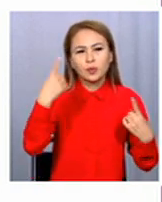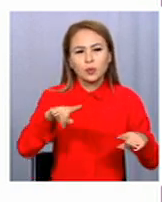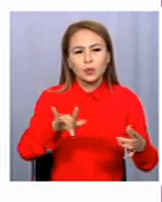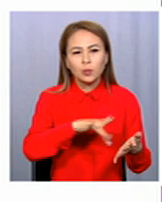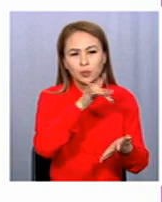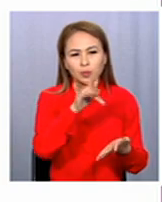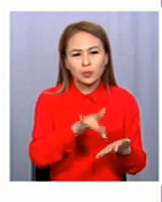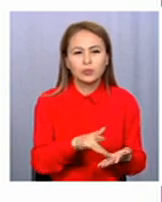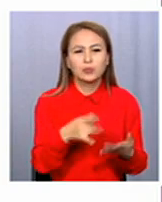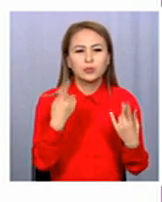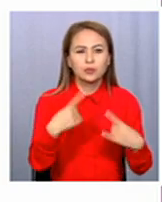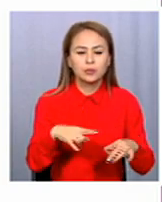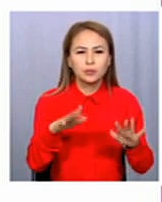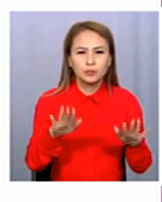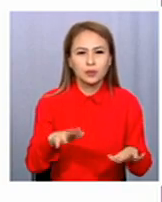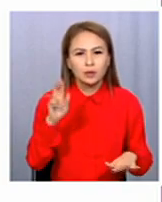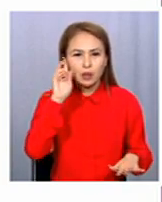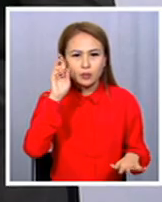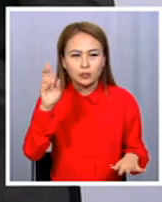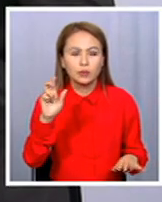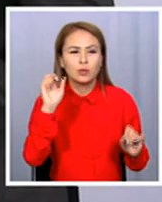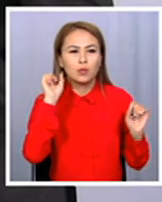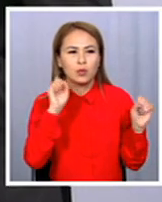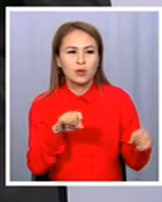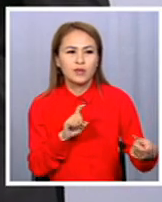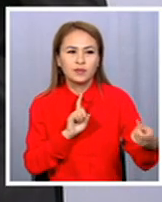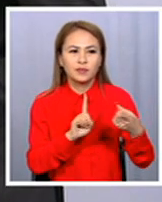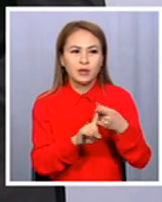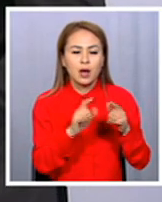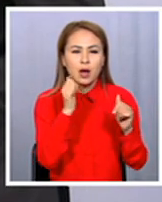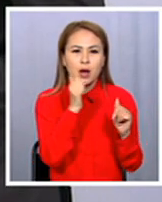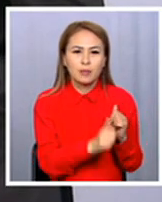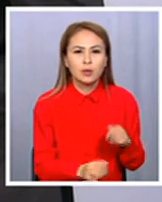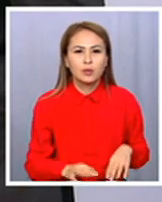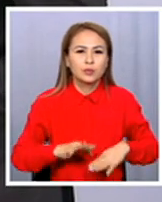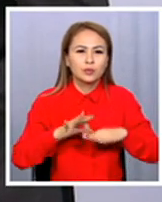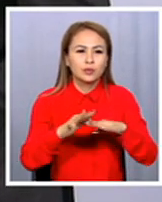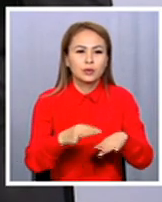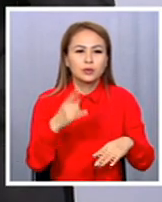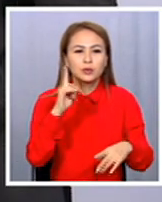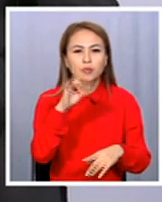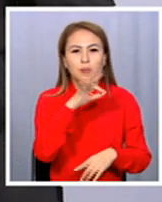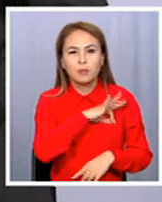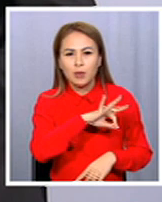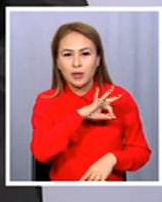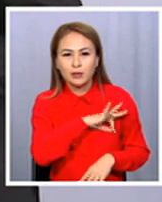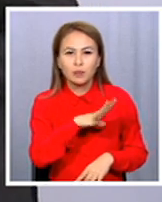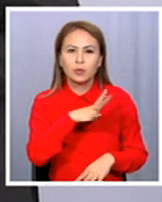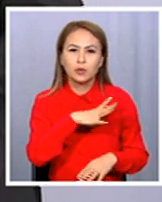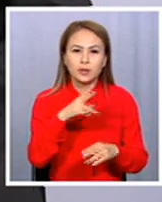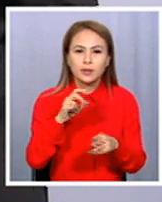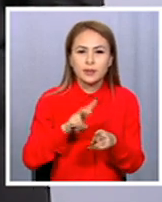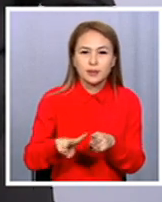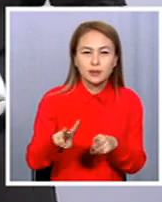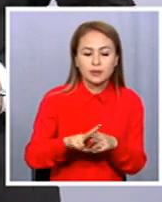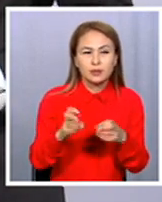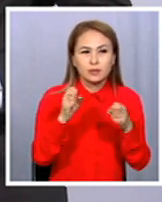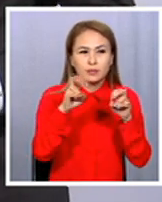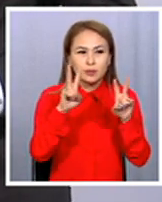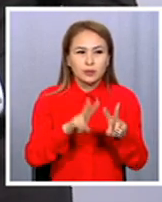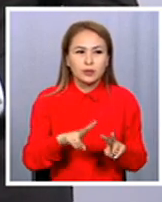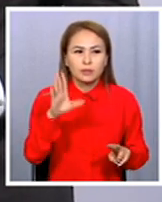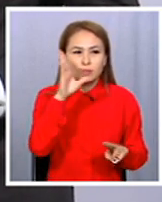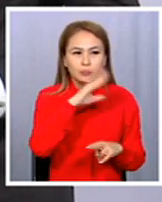құрлықтағы қолданушымен байланыс орнатуға болады. Әрбір қолданушы басқа адамдар үшін пайдалы немесе зиян болатын деректерді жүктеуі